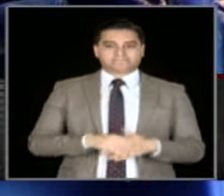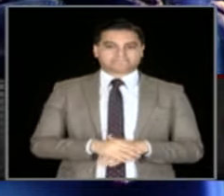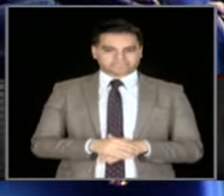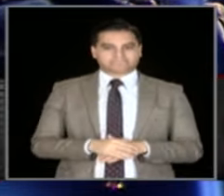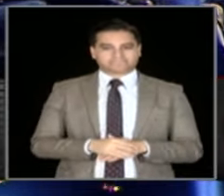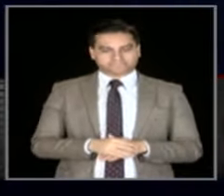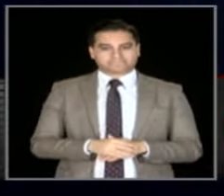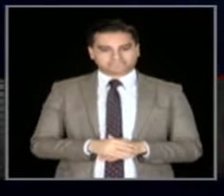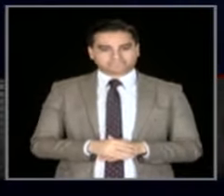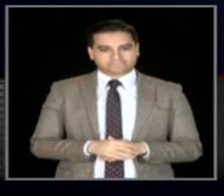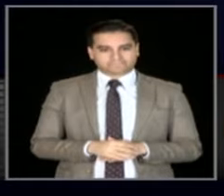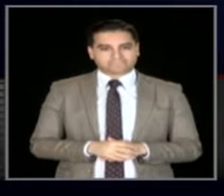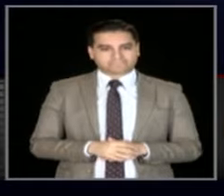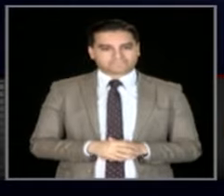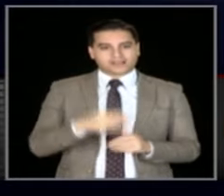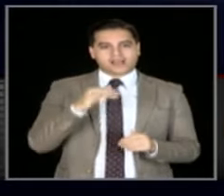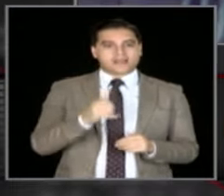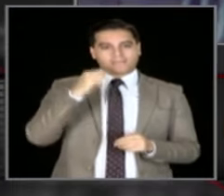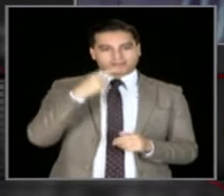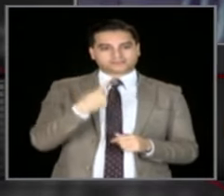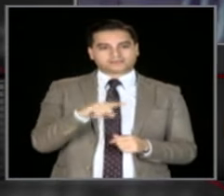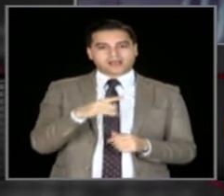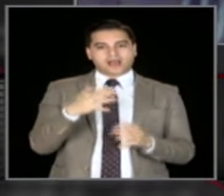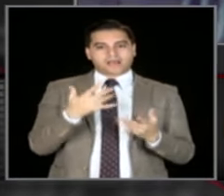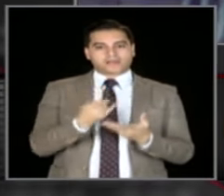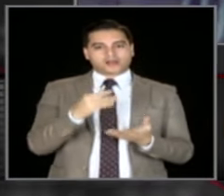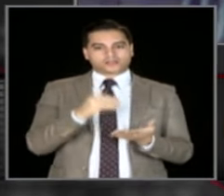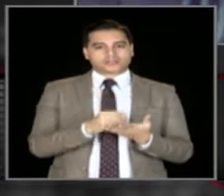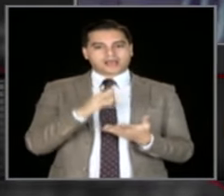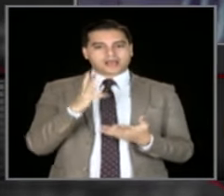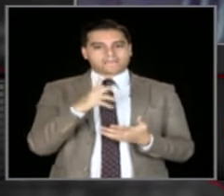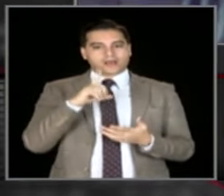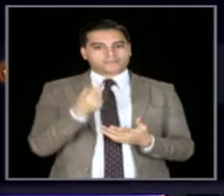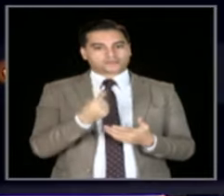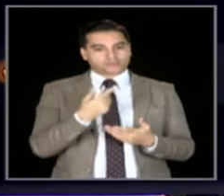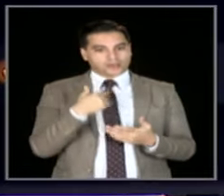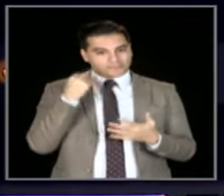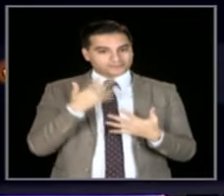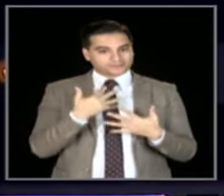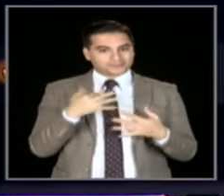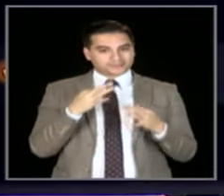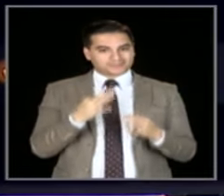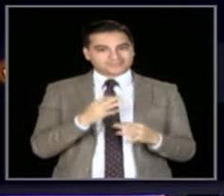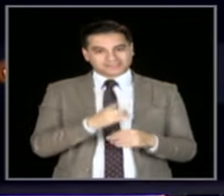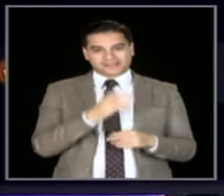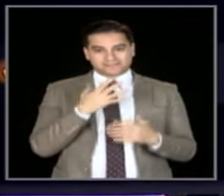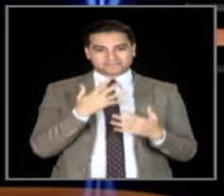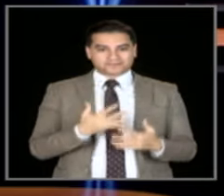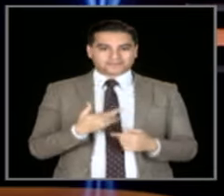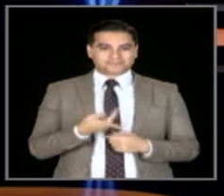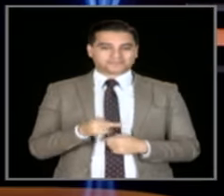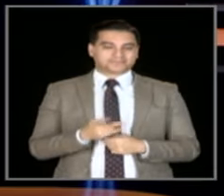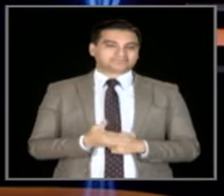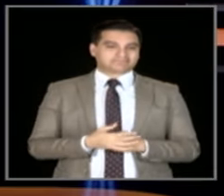فعلا عماد أبو صالح. 10 نقاط، 15. أنا انبسطت جدا. لا جامد. هو أنا عارفاه